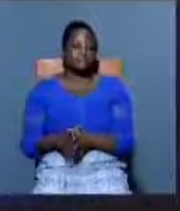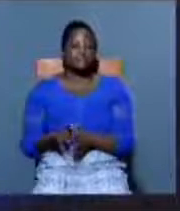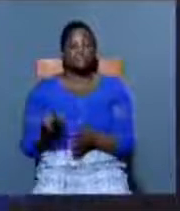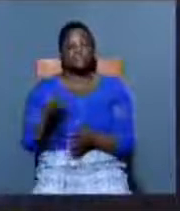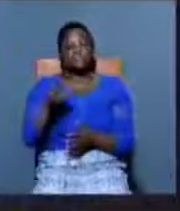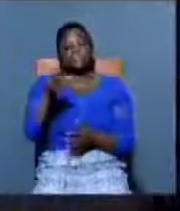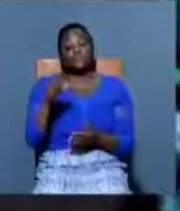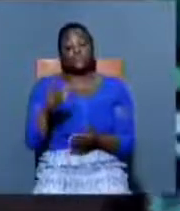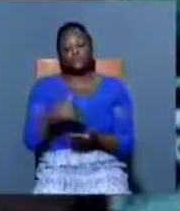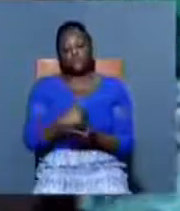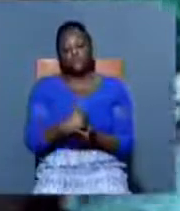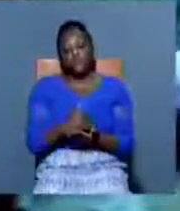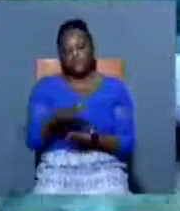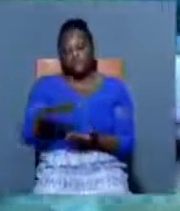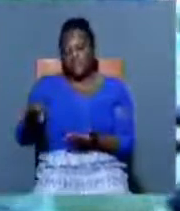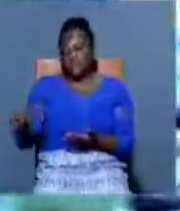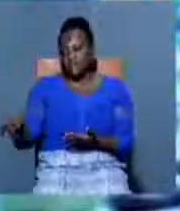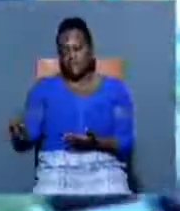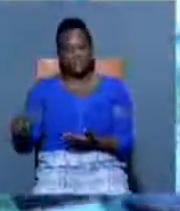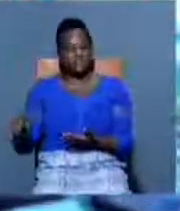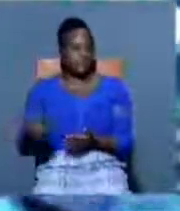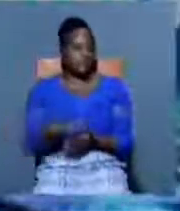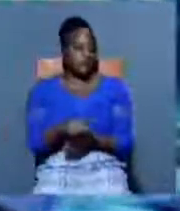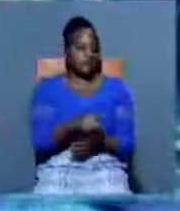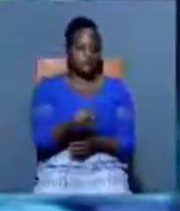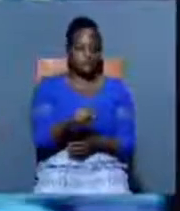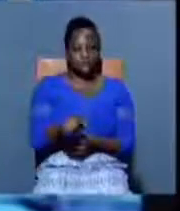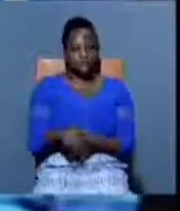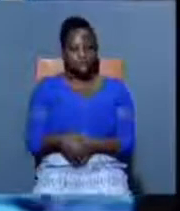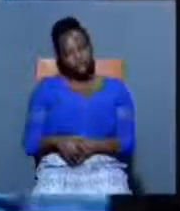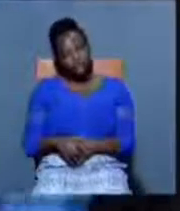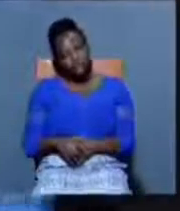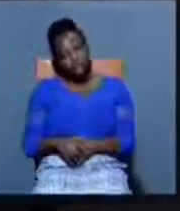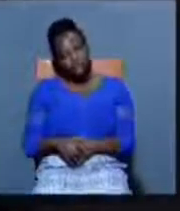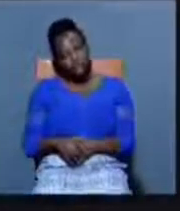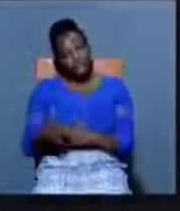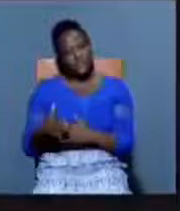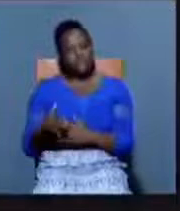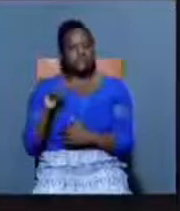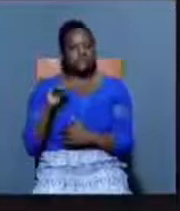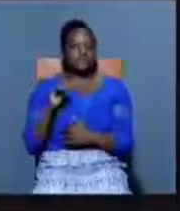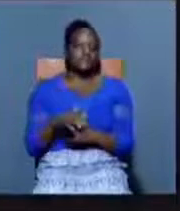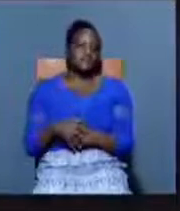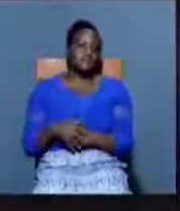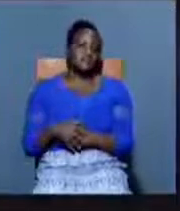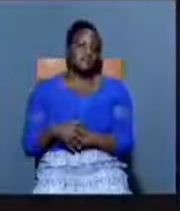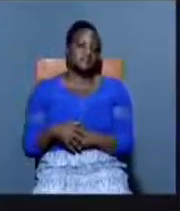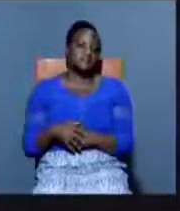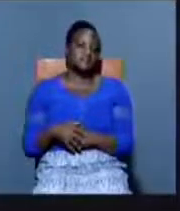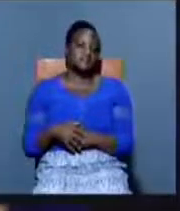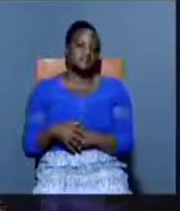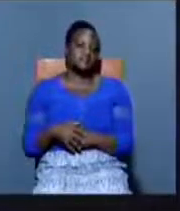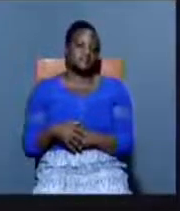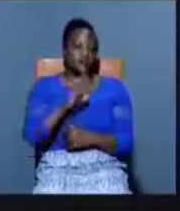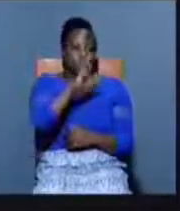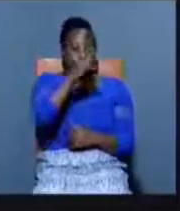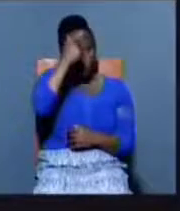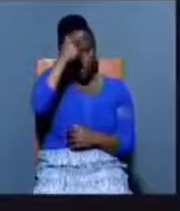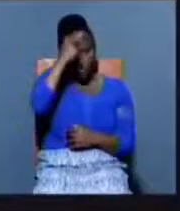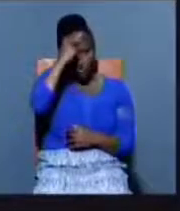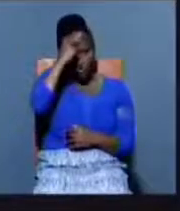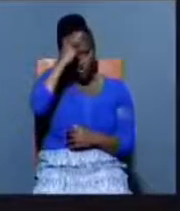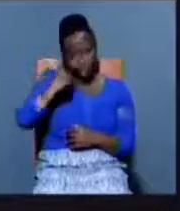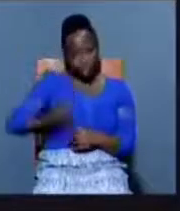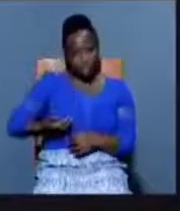Yaani imefika likizo, mnataka msafiri, mimi mgogo, mke wangu msukuma. Labda mimi na mke wangu tukae